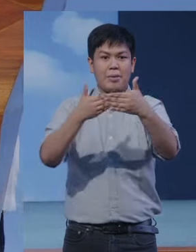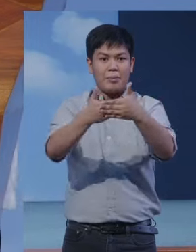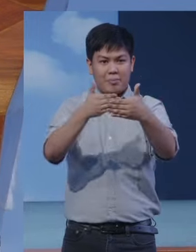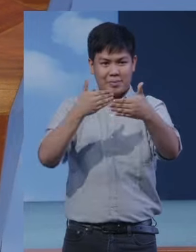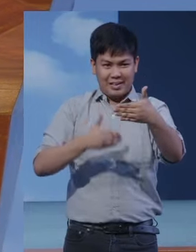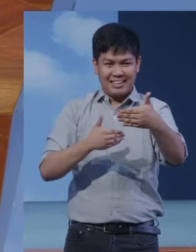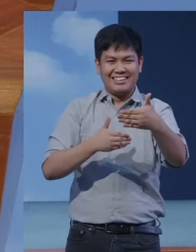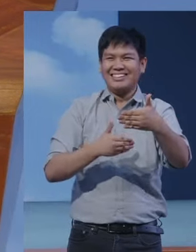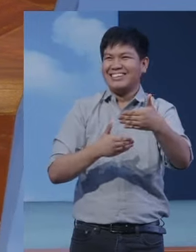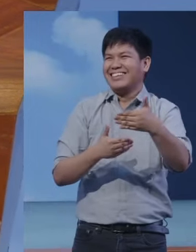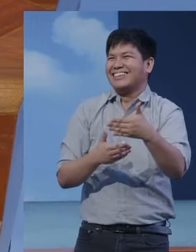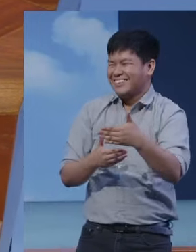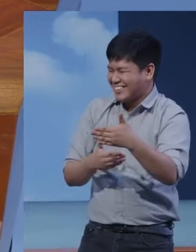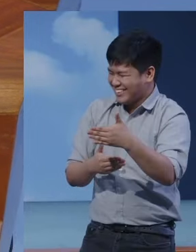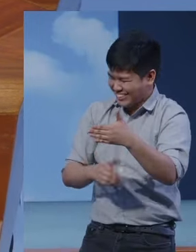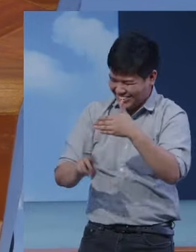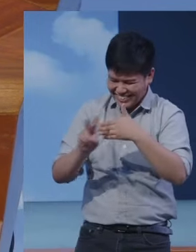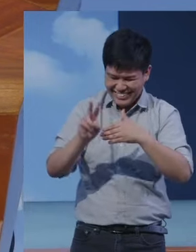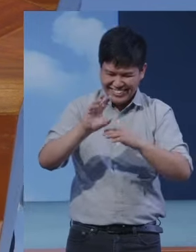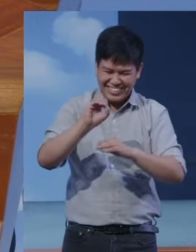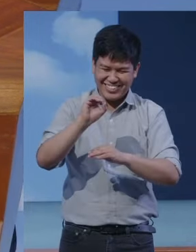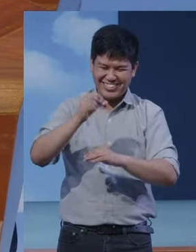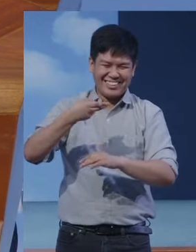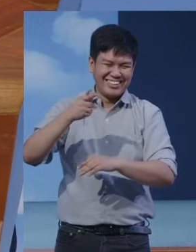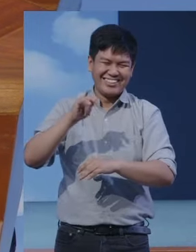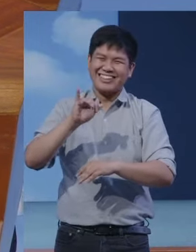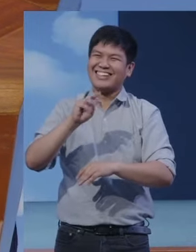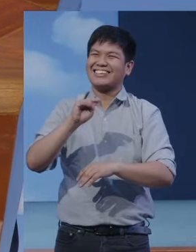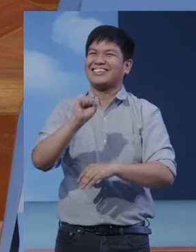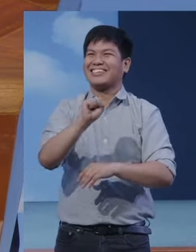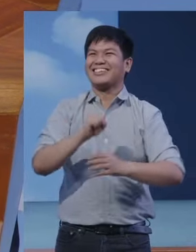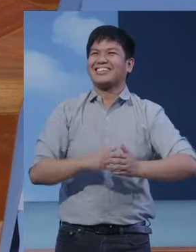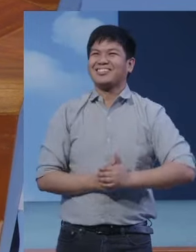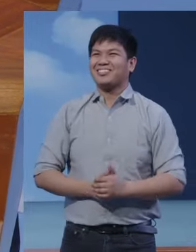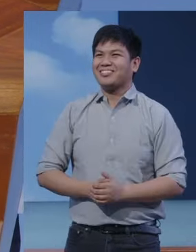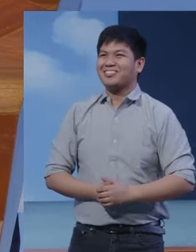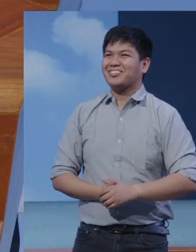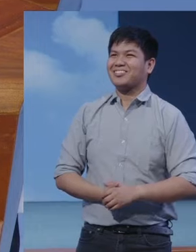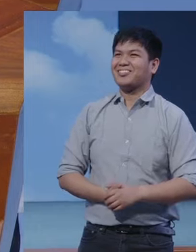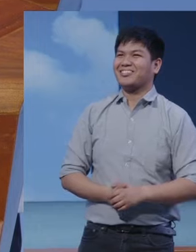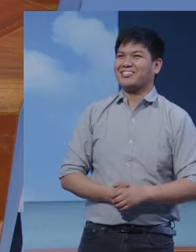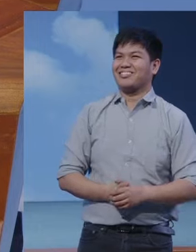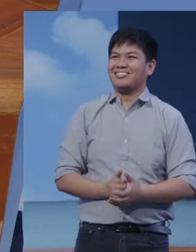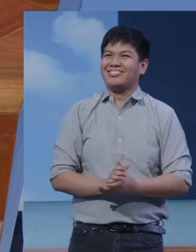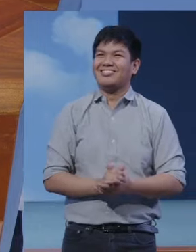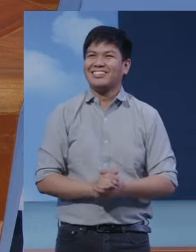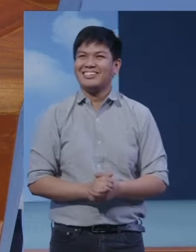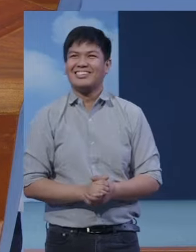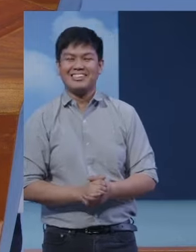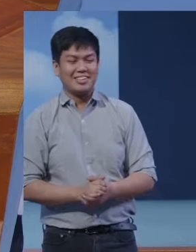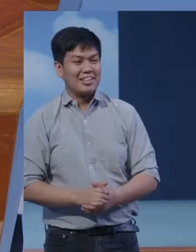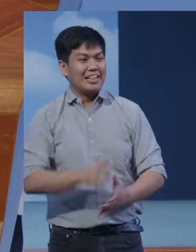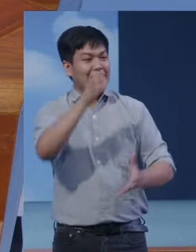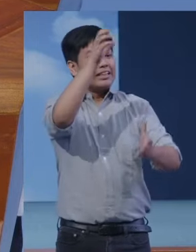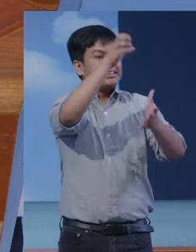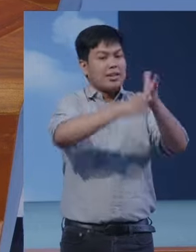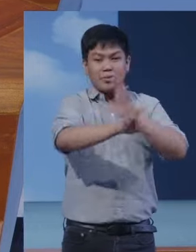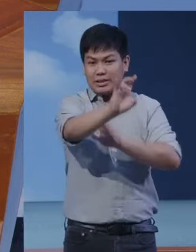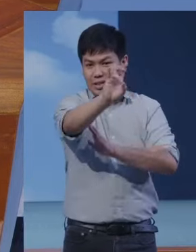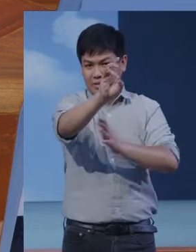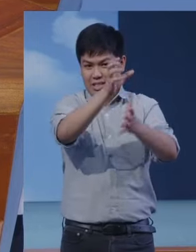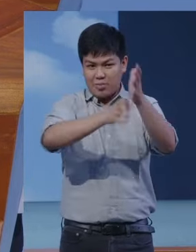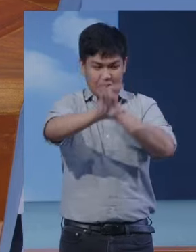2 Corinthians 1 Corinthians before 2 Corinthians po chapter